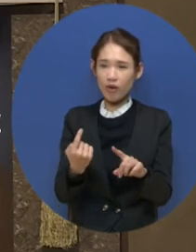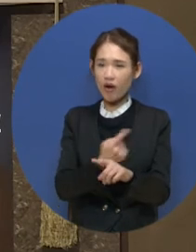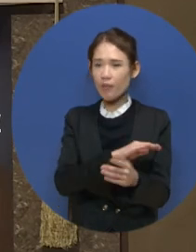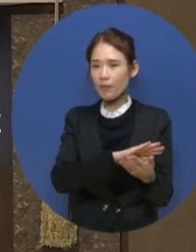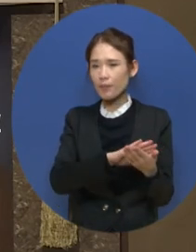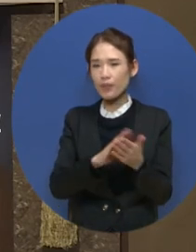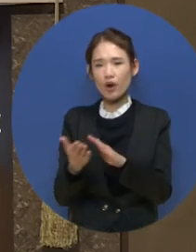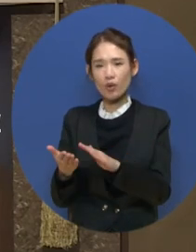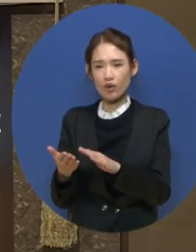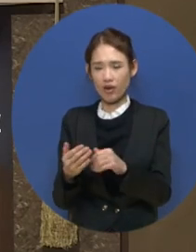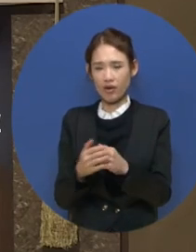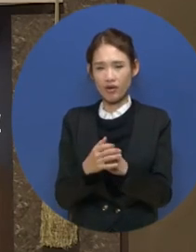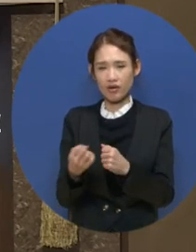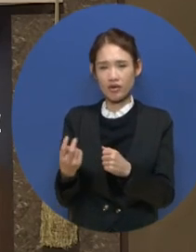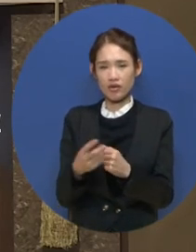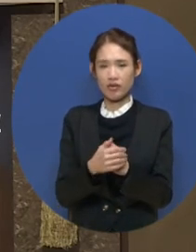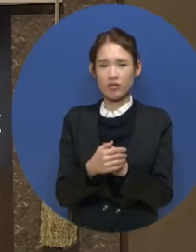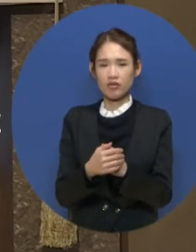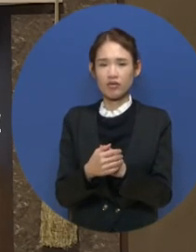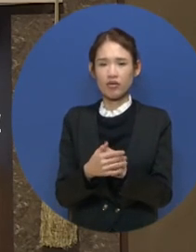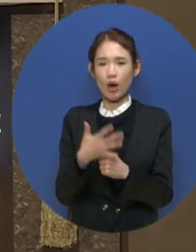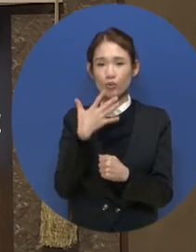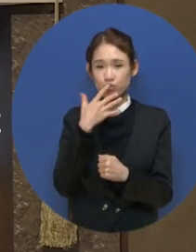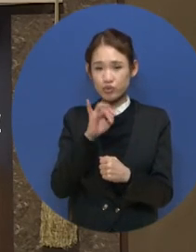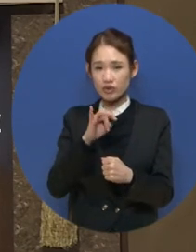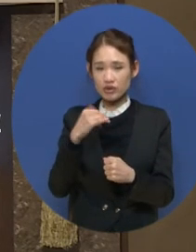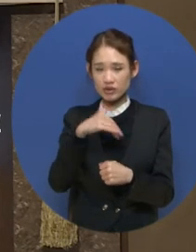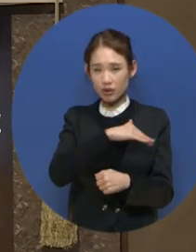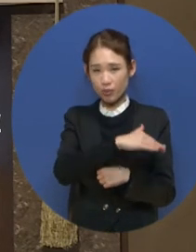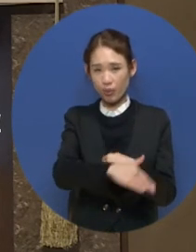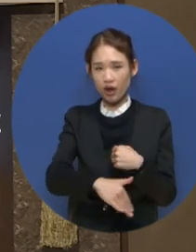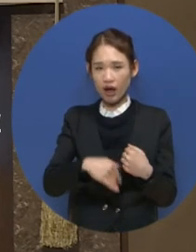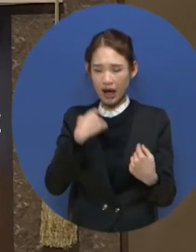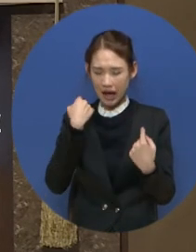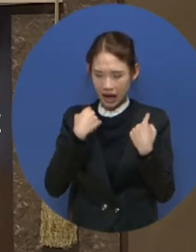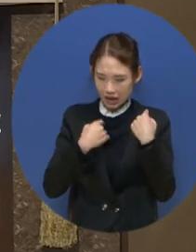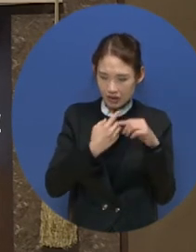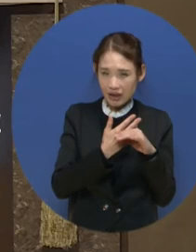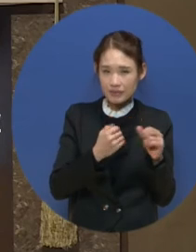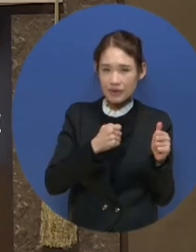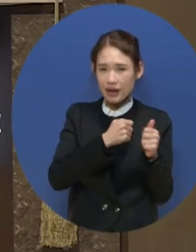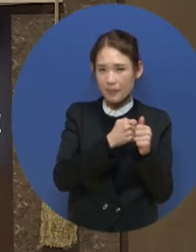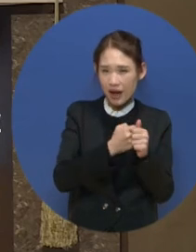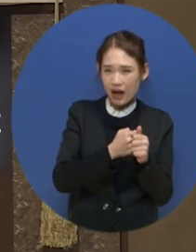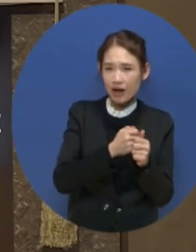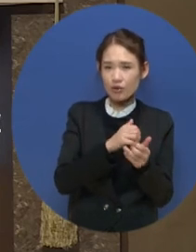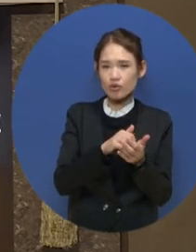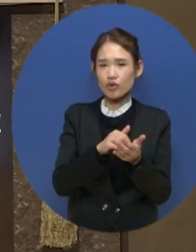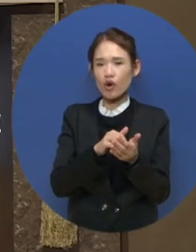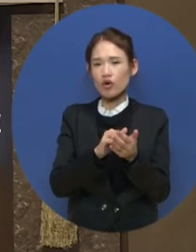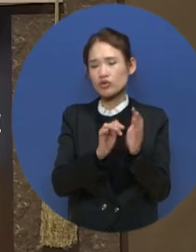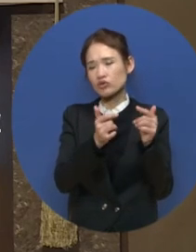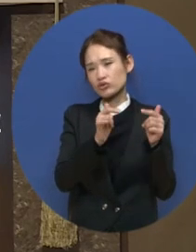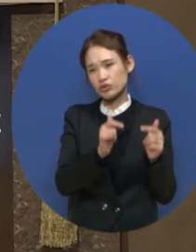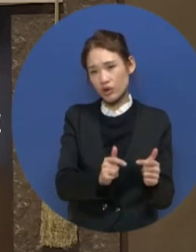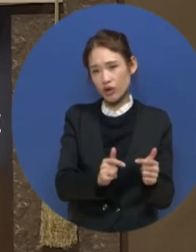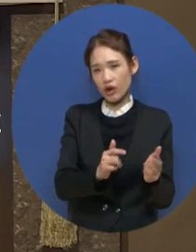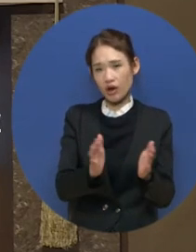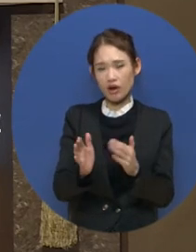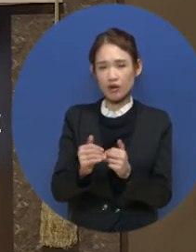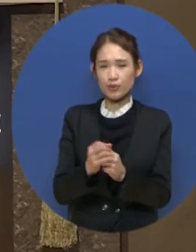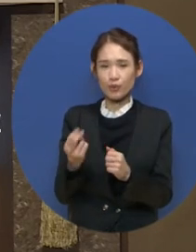그래서 이렇게 다 물론 자기 몸을 상하게 하거나 또 남을 상하게 하는 횟수도 너무나 많이 줄었고